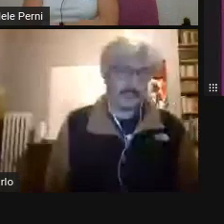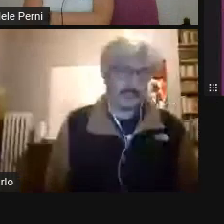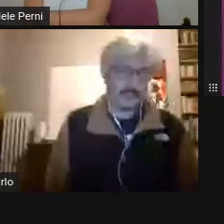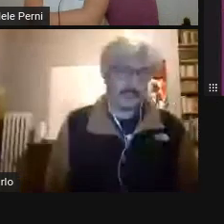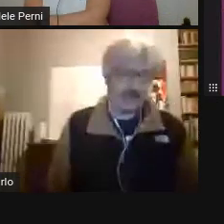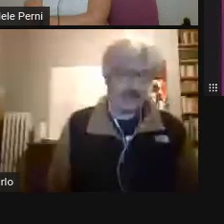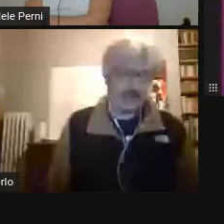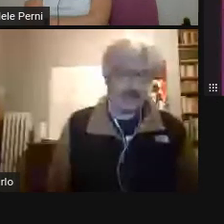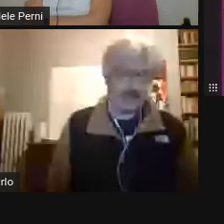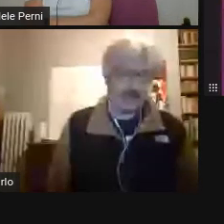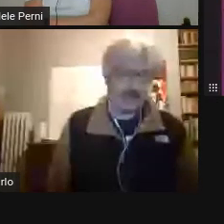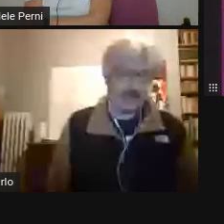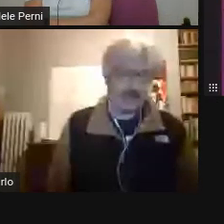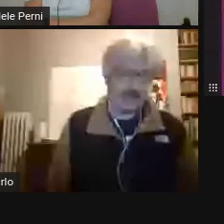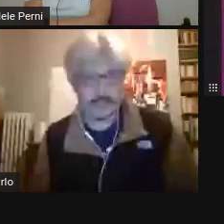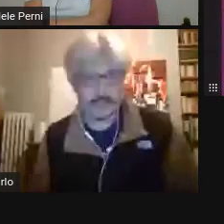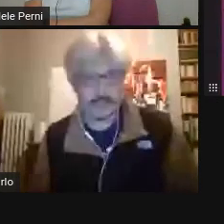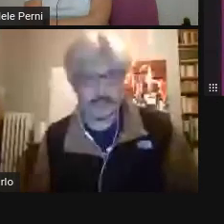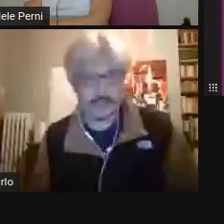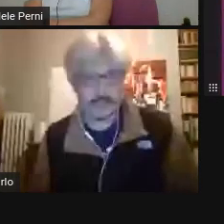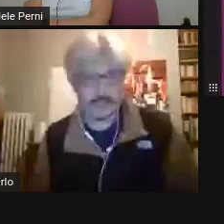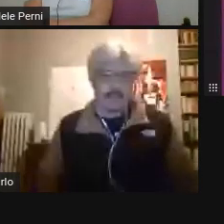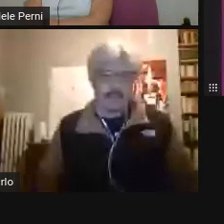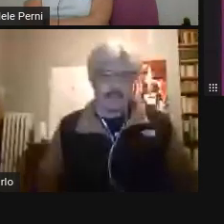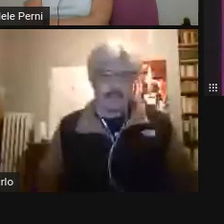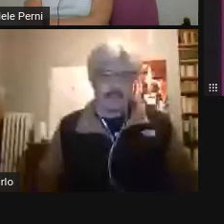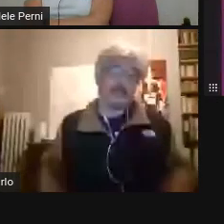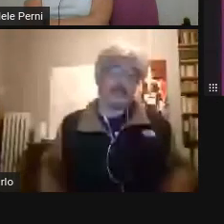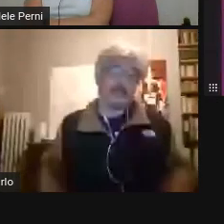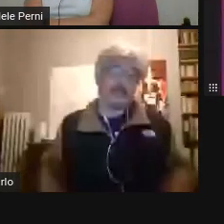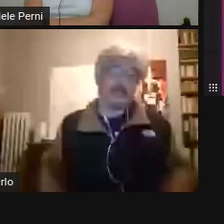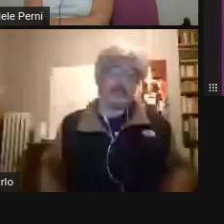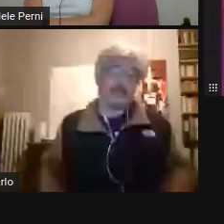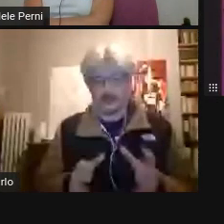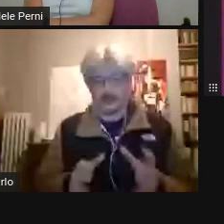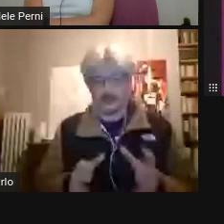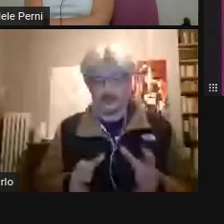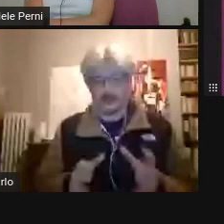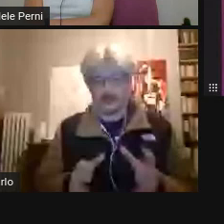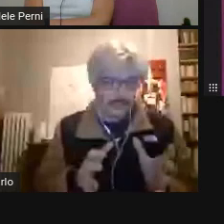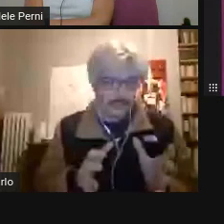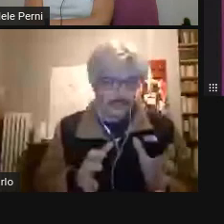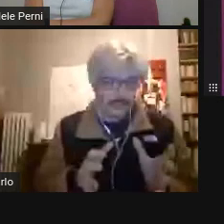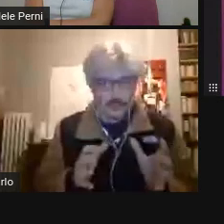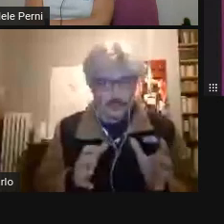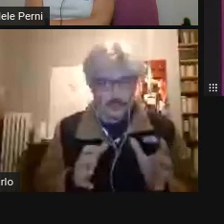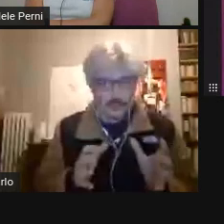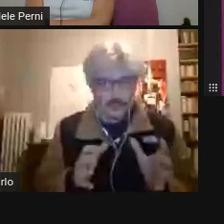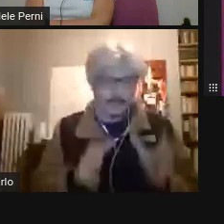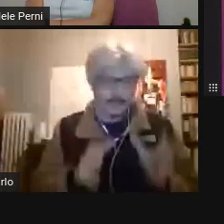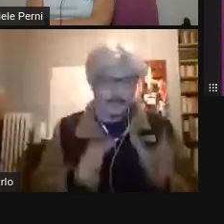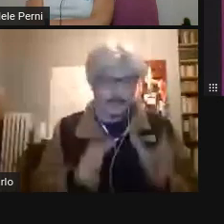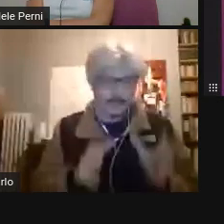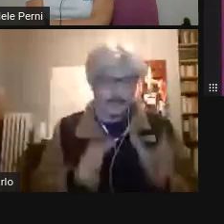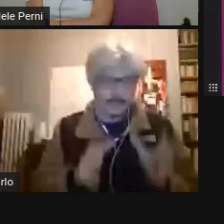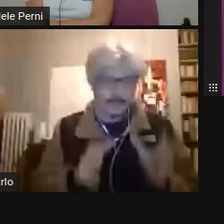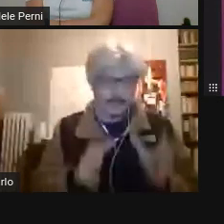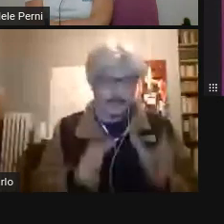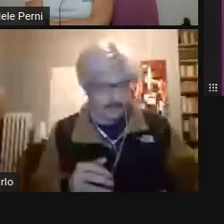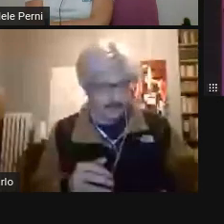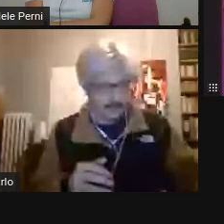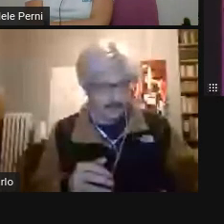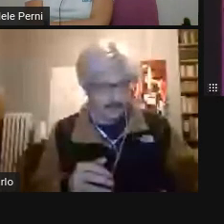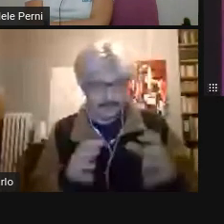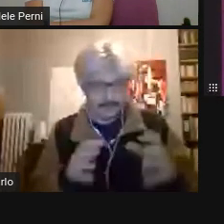grande impatto sulla vita delle persone e questa per noi è una piccola battaglia culturale anche con i ragazzi più giovani non ti preoccupare di fare una